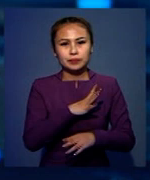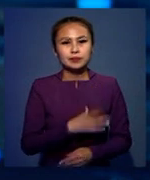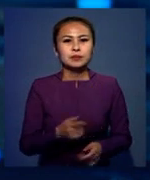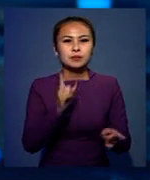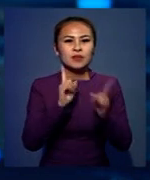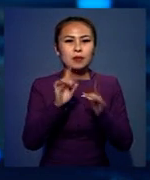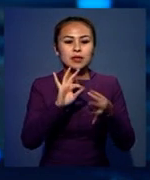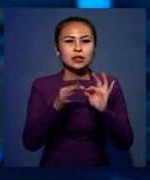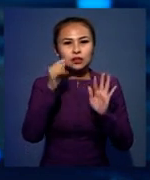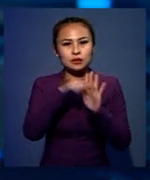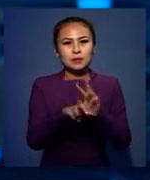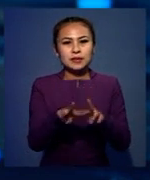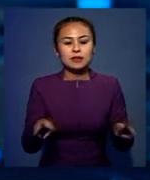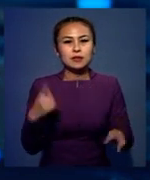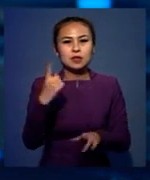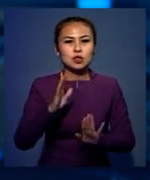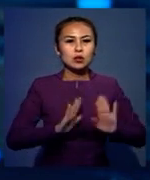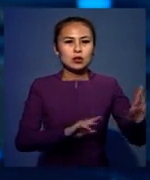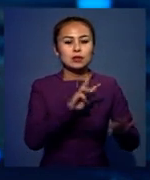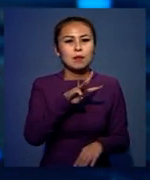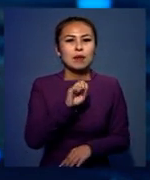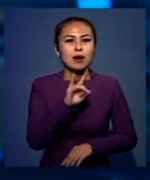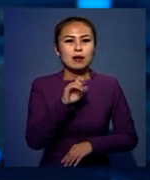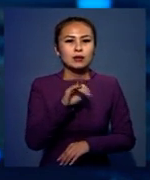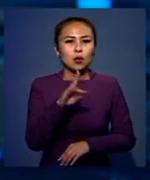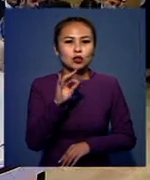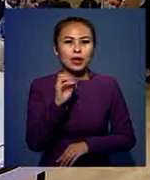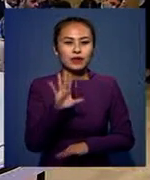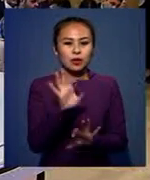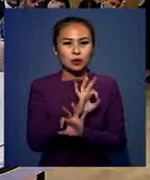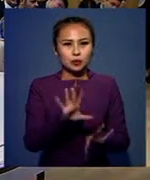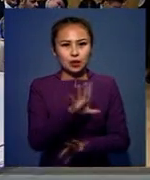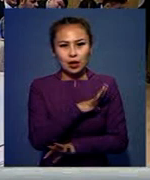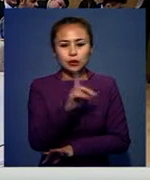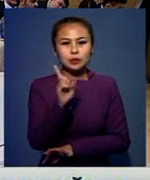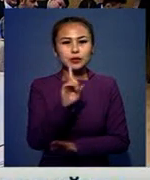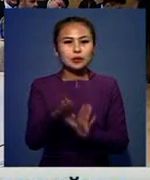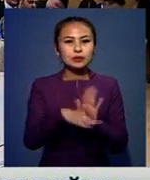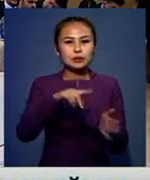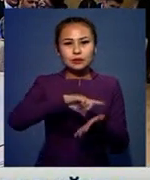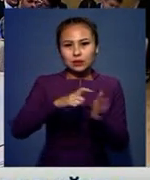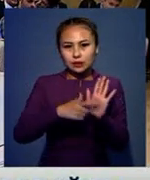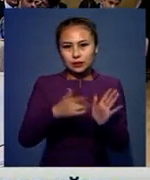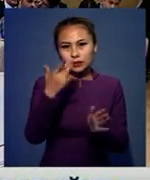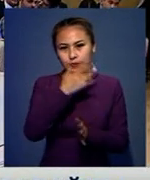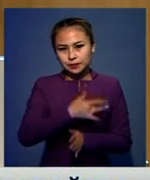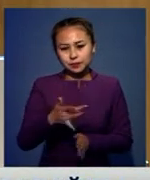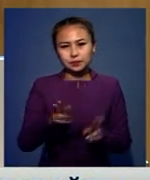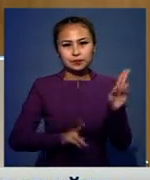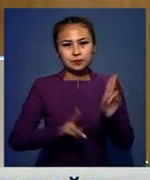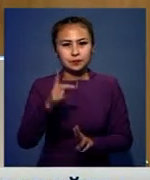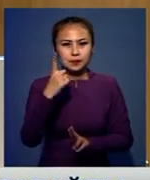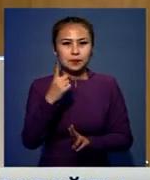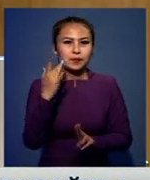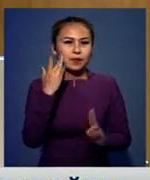жұмылдырылған. Брифинг барысында ішкі істер министрінің бірінші орынбасары Марат Қожаев осылай деді. Айтуынша, елдегі сайлау учаскелерінде